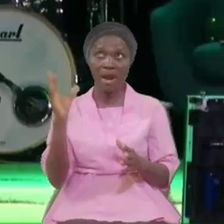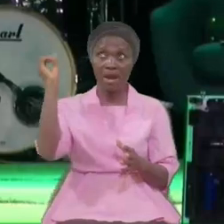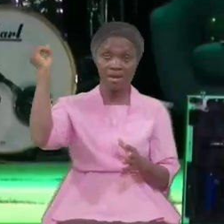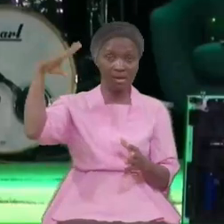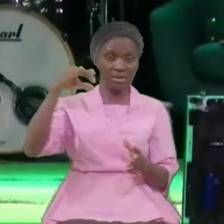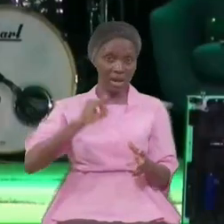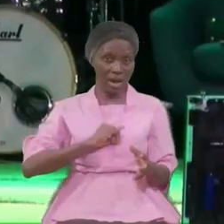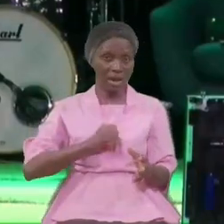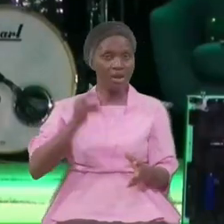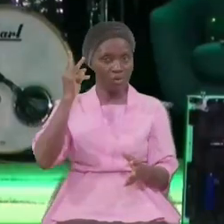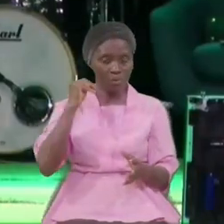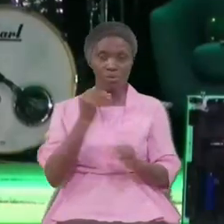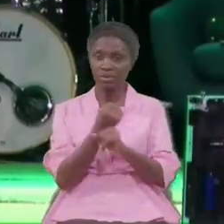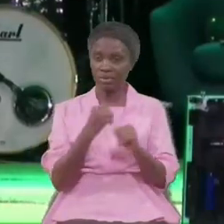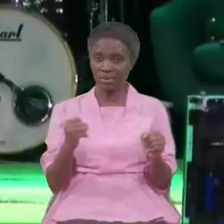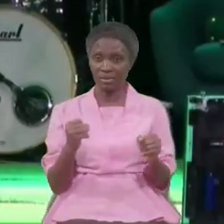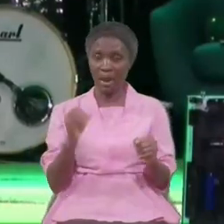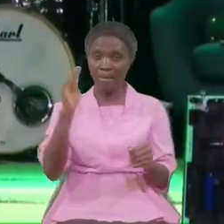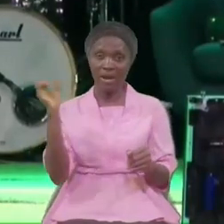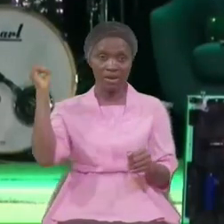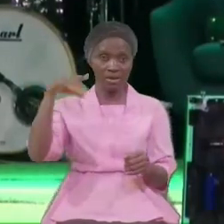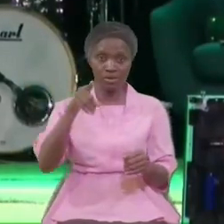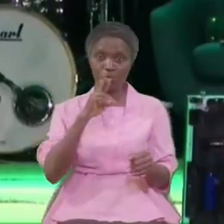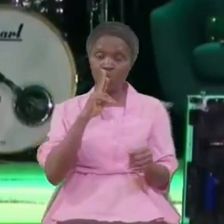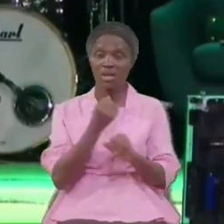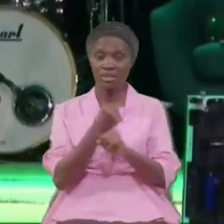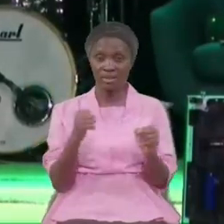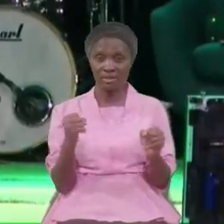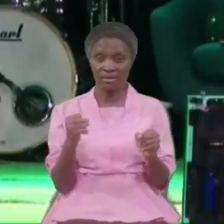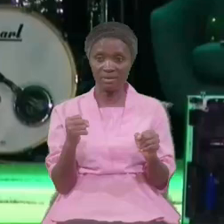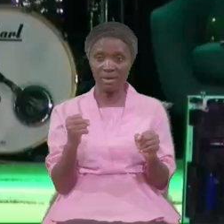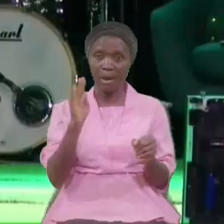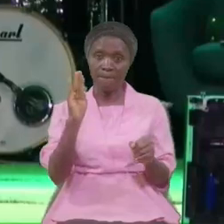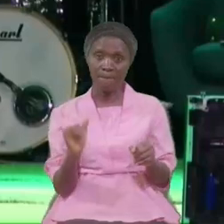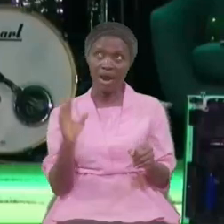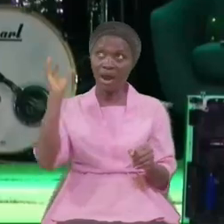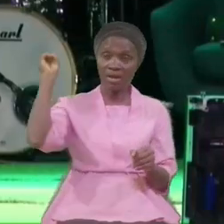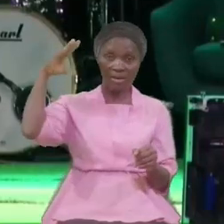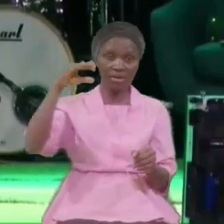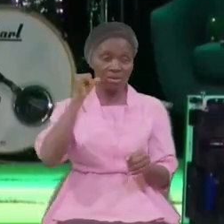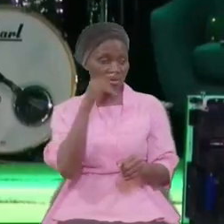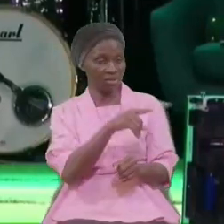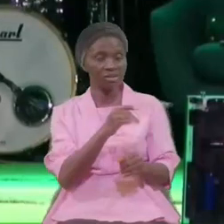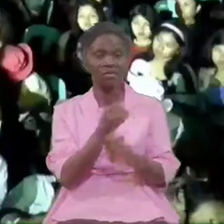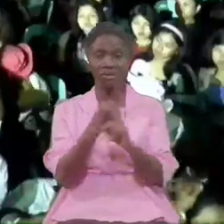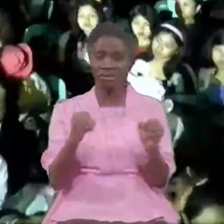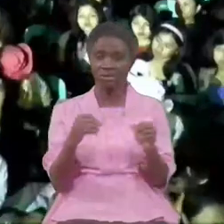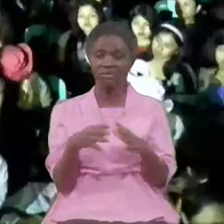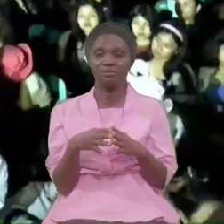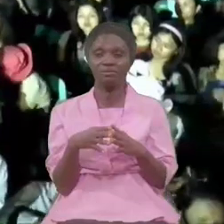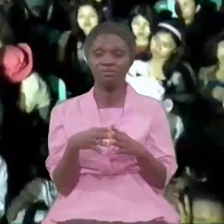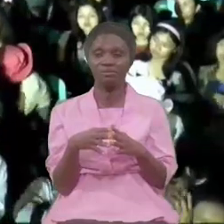Dieu que j'étais sauvé. C'est par la grâce que tu es sauvé. C'est par la grâce qu'elle est sauvée.